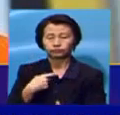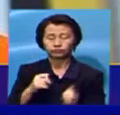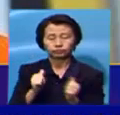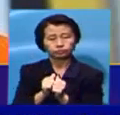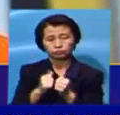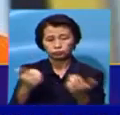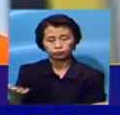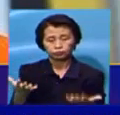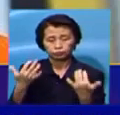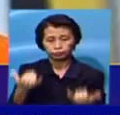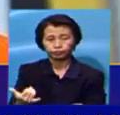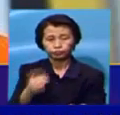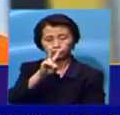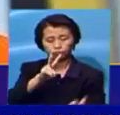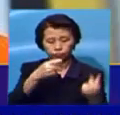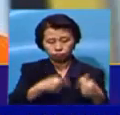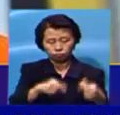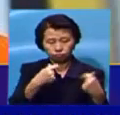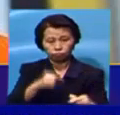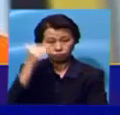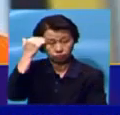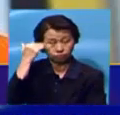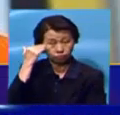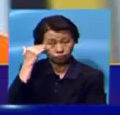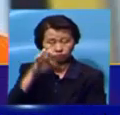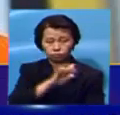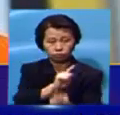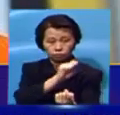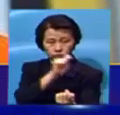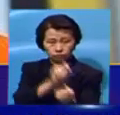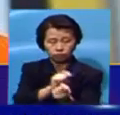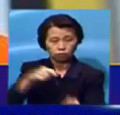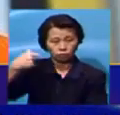kalamore yang game koreina akan menentukan